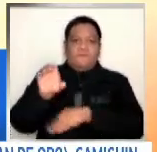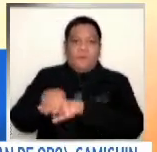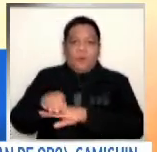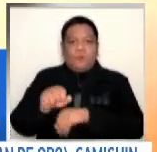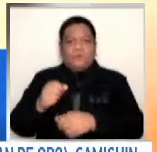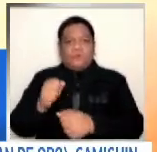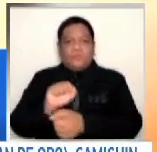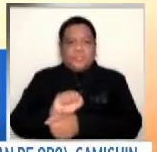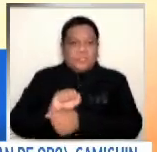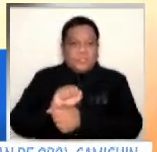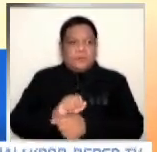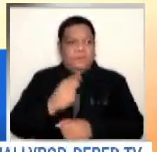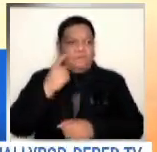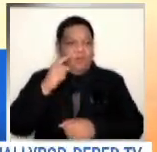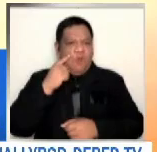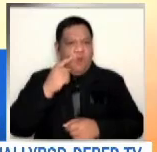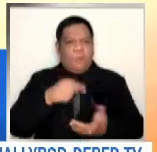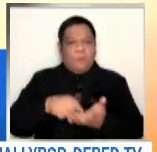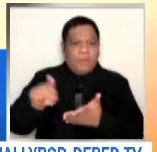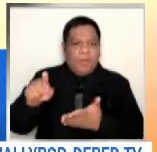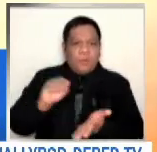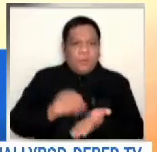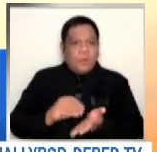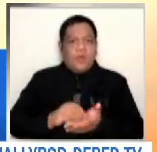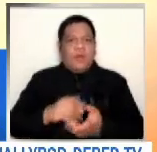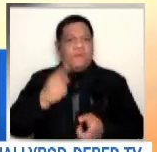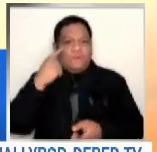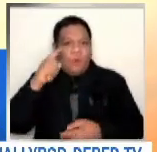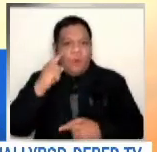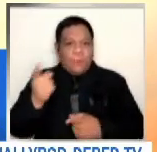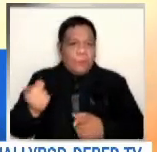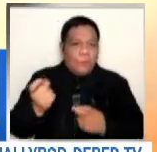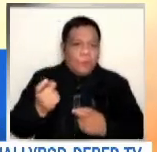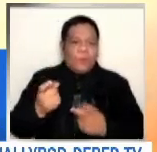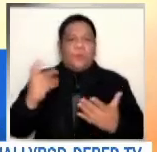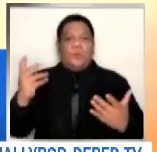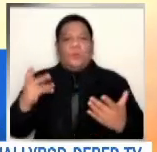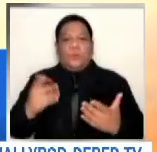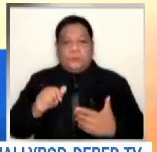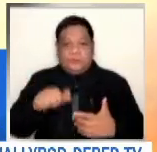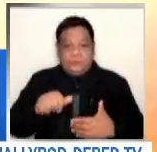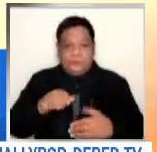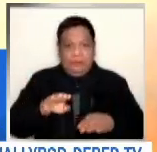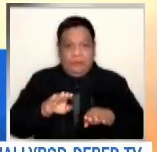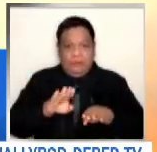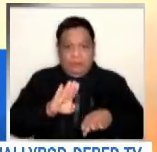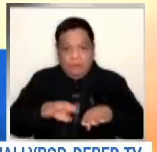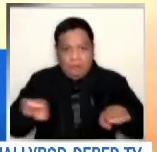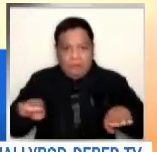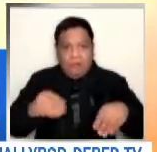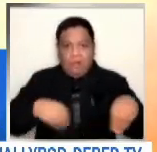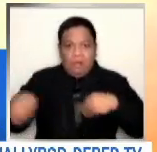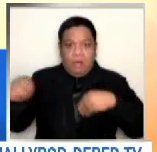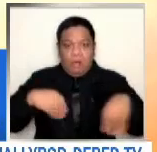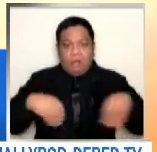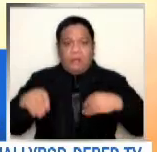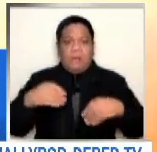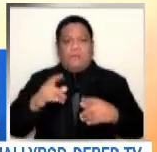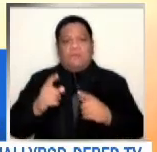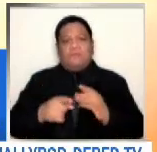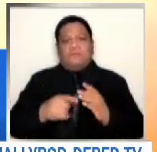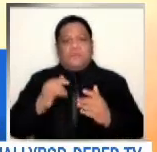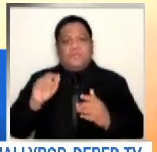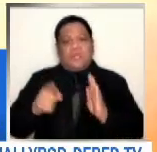sa prostitution. At ito ngang child trafficking, kasama pa rin dito, kuminsan for organ donations,